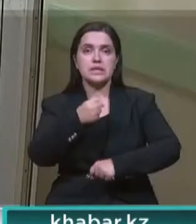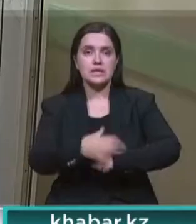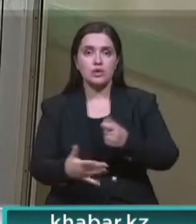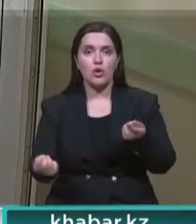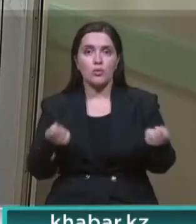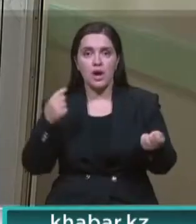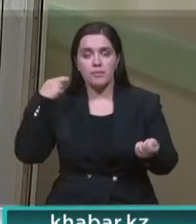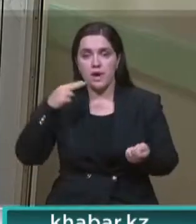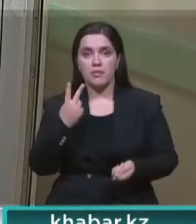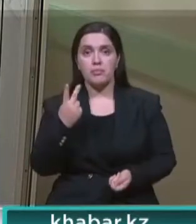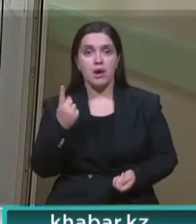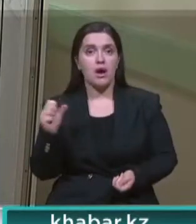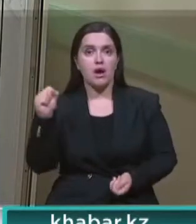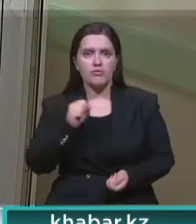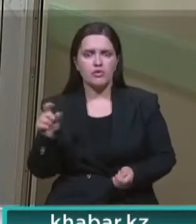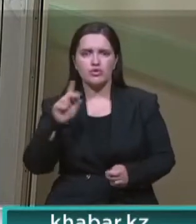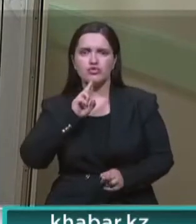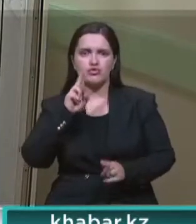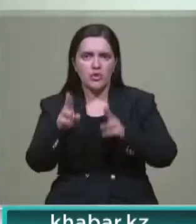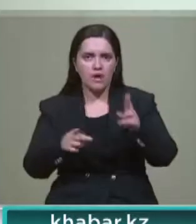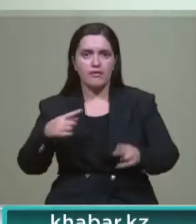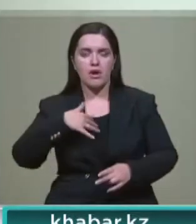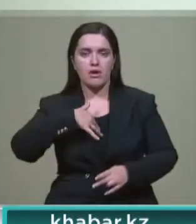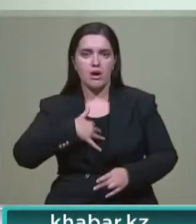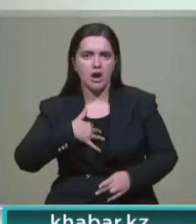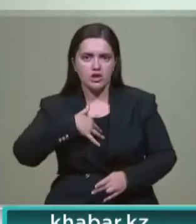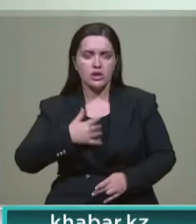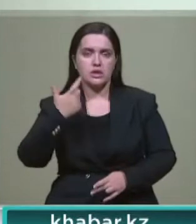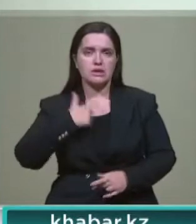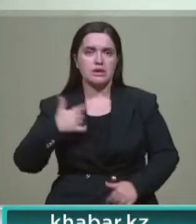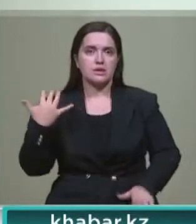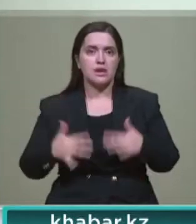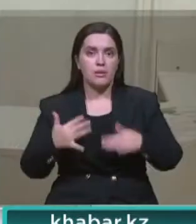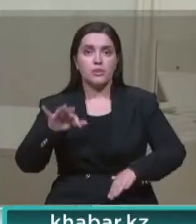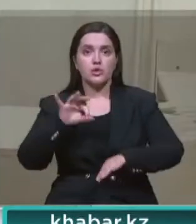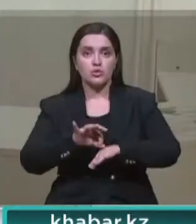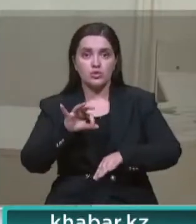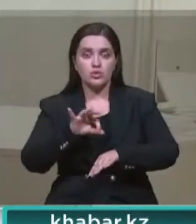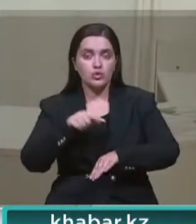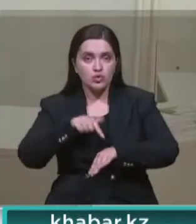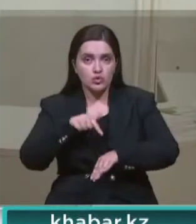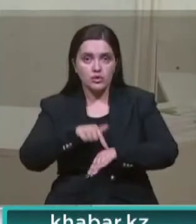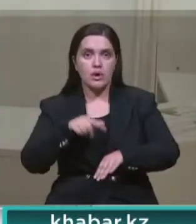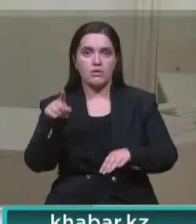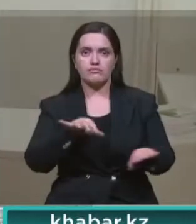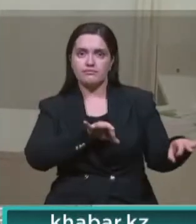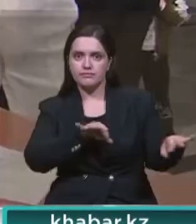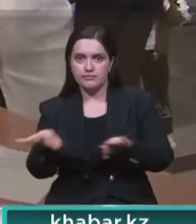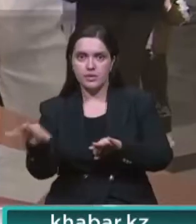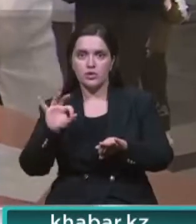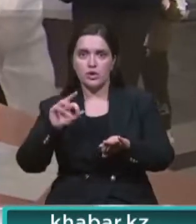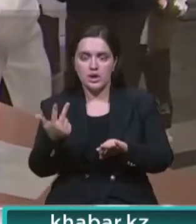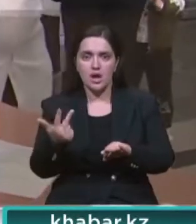21 августа. Токтар Аубакиров жаловался на кашель и общую слабость. Прибывшие к нему домой сотрудники неотложки